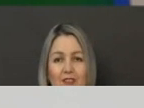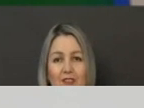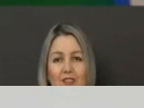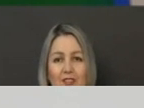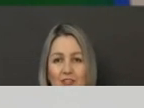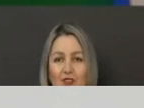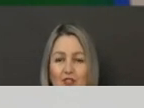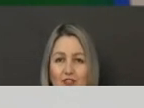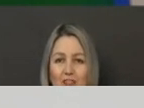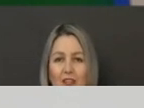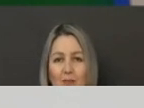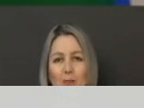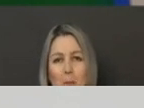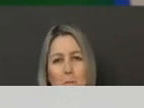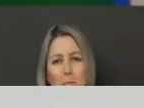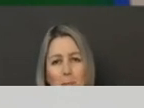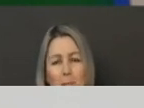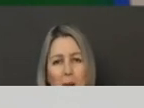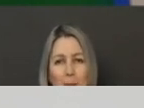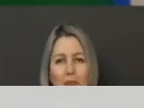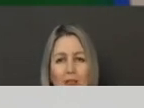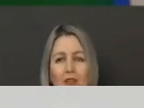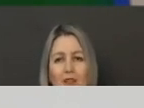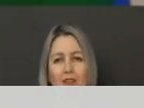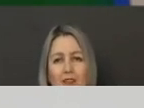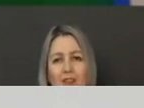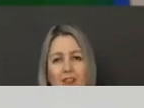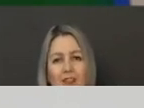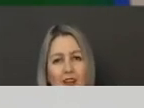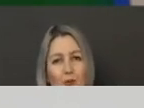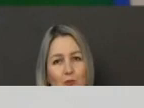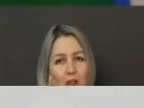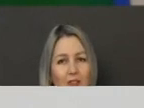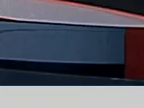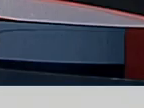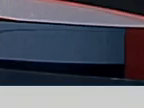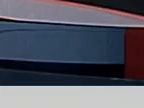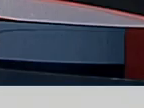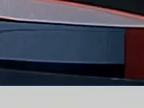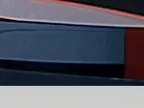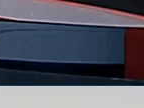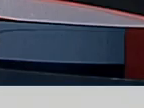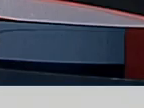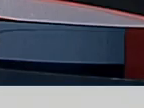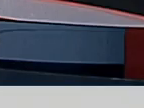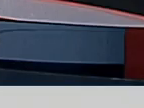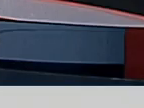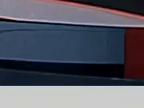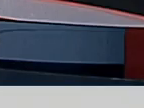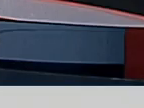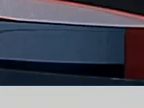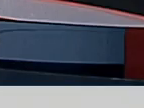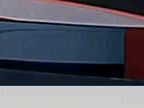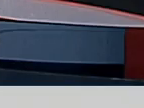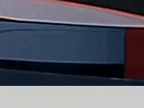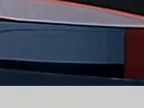и замечательного настроения. Не заболеть, ни в коем случае не болеть. Флешмоб поддержали чемпионы летних